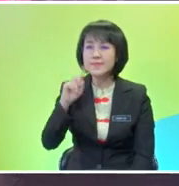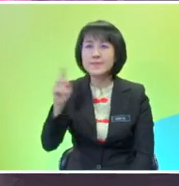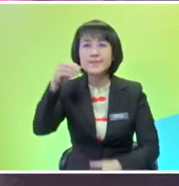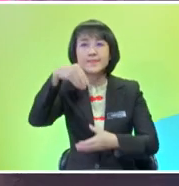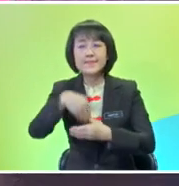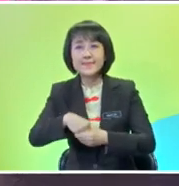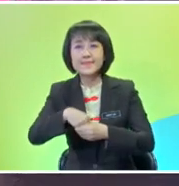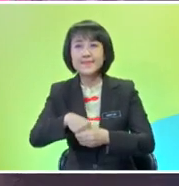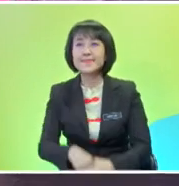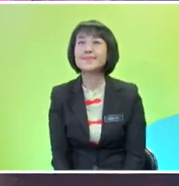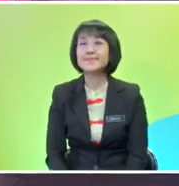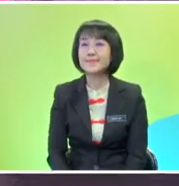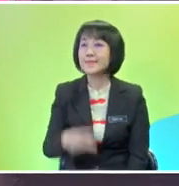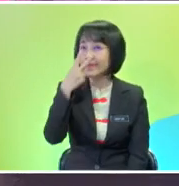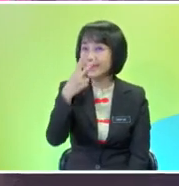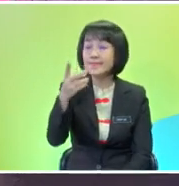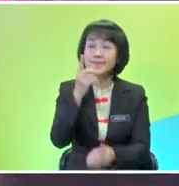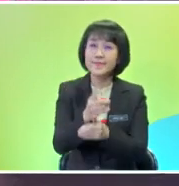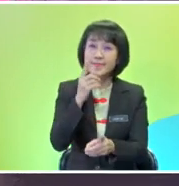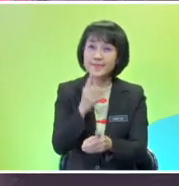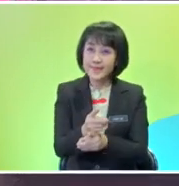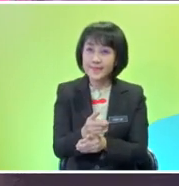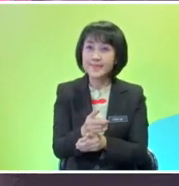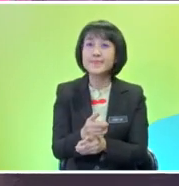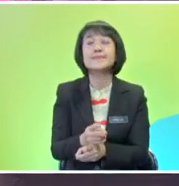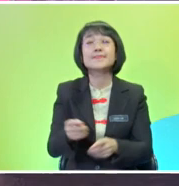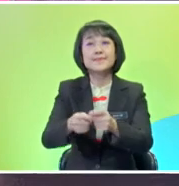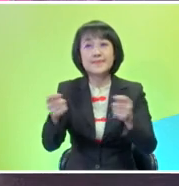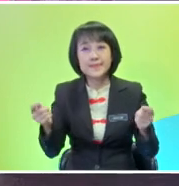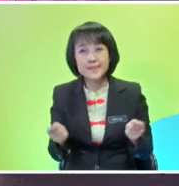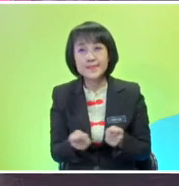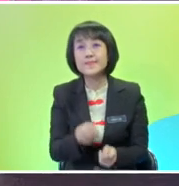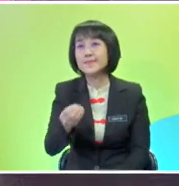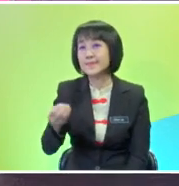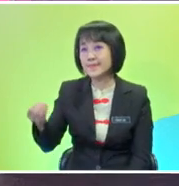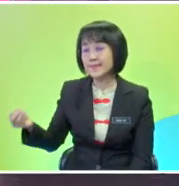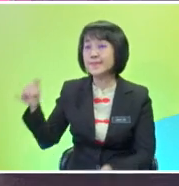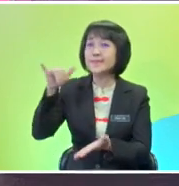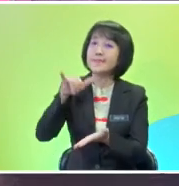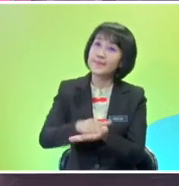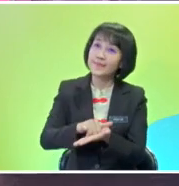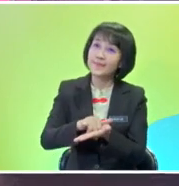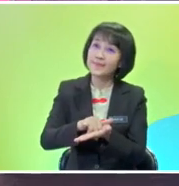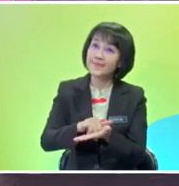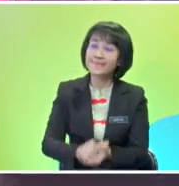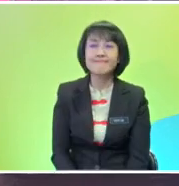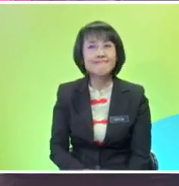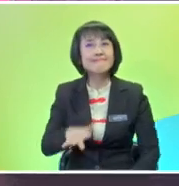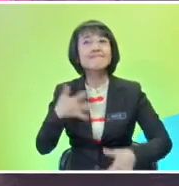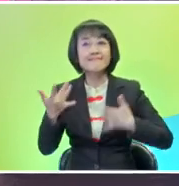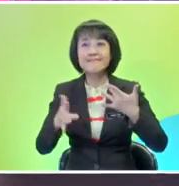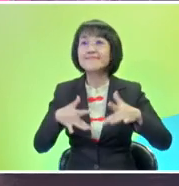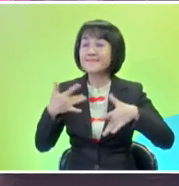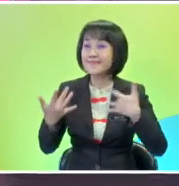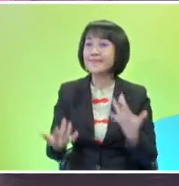dalam jadi kita kena tengok betul-betul kedudukan objek-objek tersebut Wah menariknya